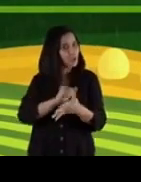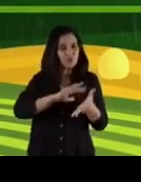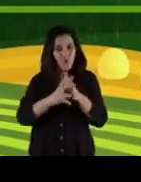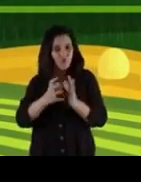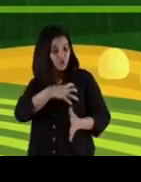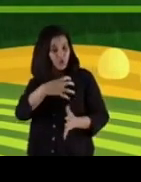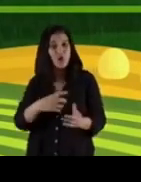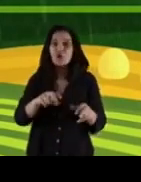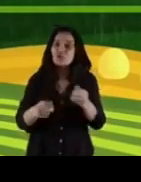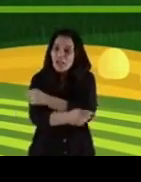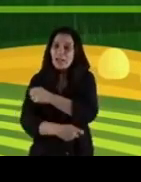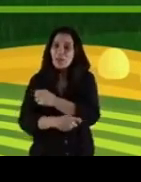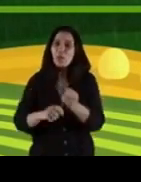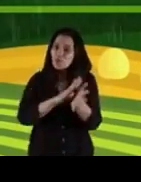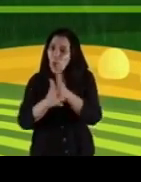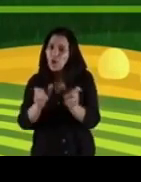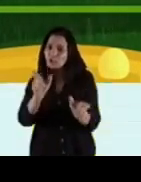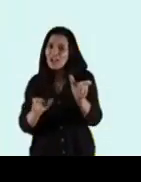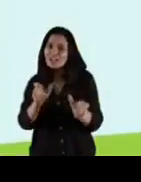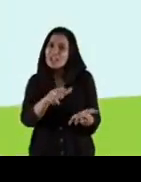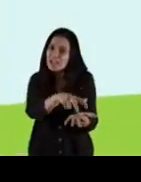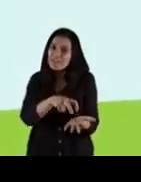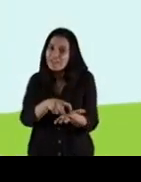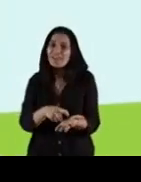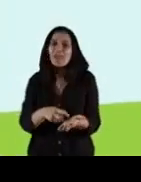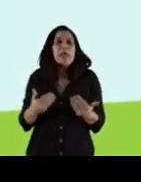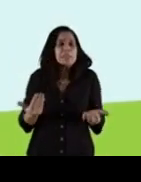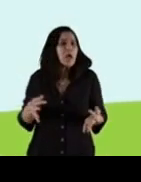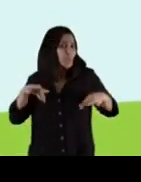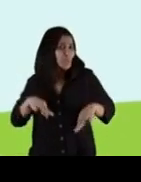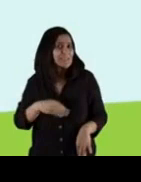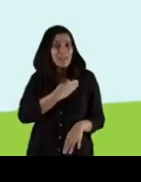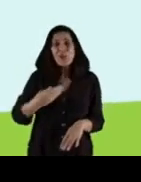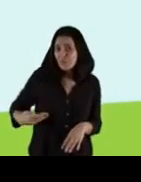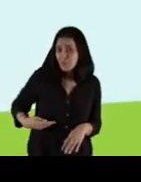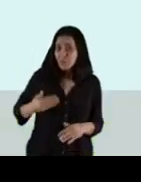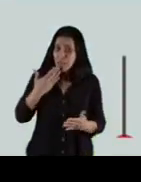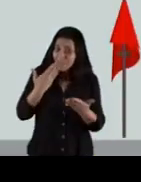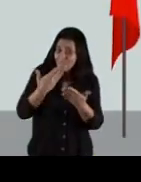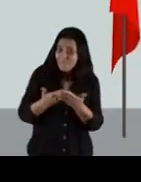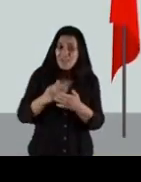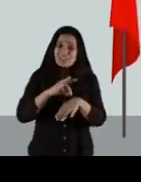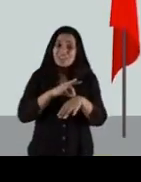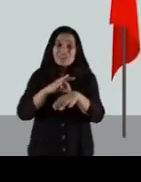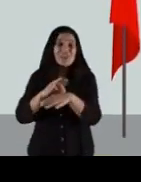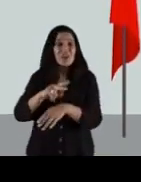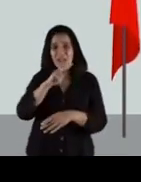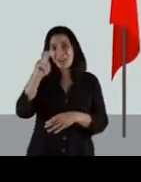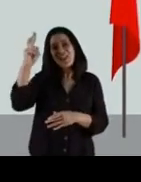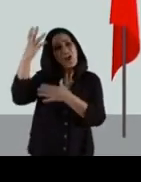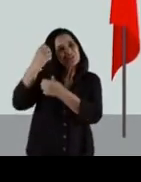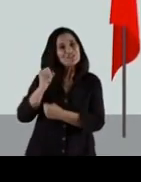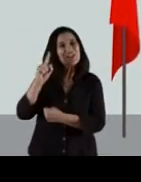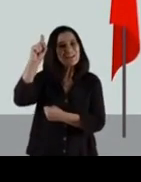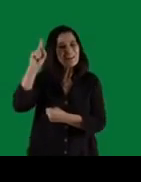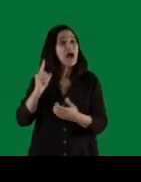القروي في تطور الطبقه الفلاحيه في هذا المجال كاثار وزاره الداخليه وفق التوجيهات ساميه صاحب الجلاله الملك محمد السادس